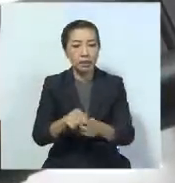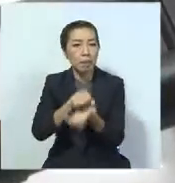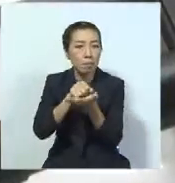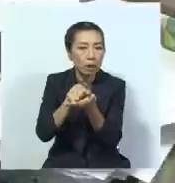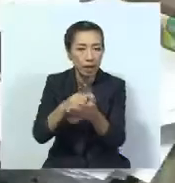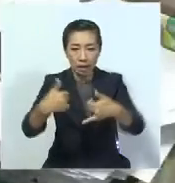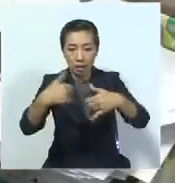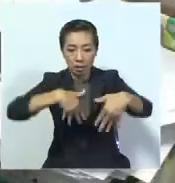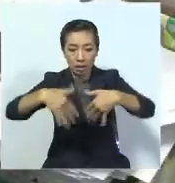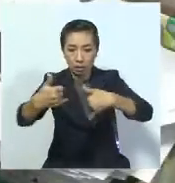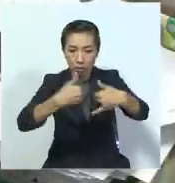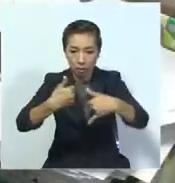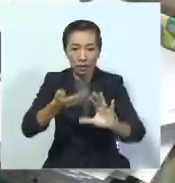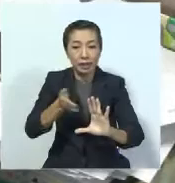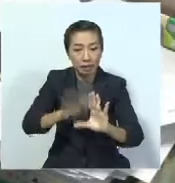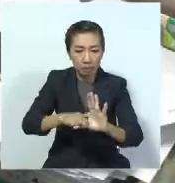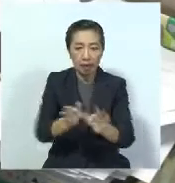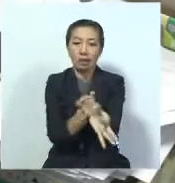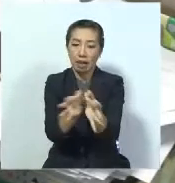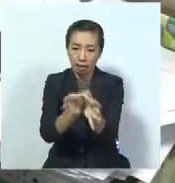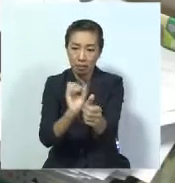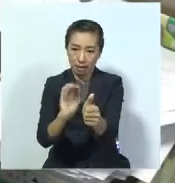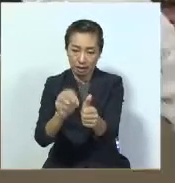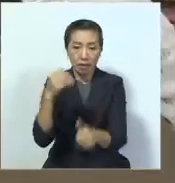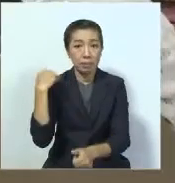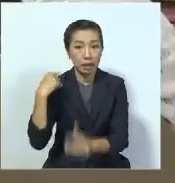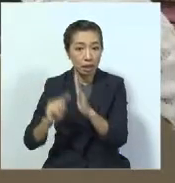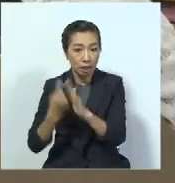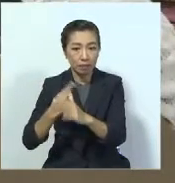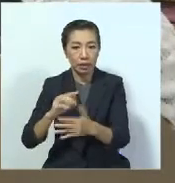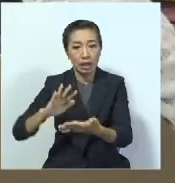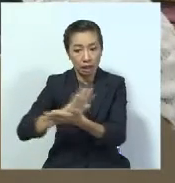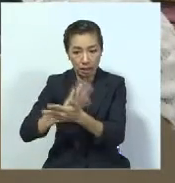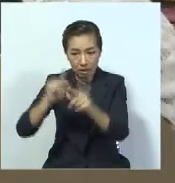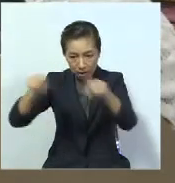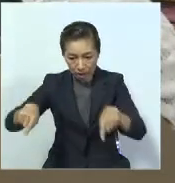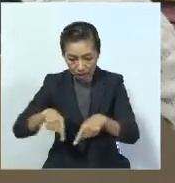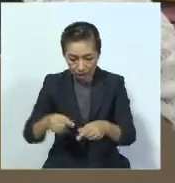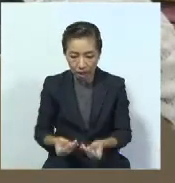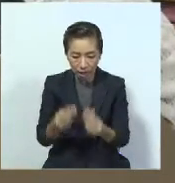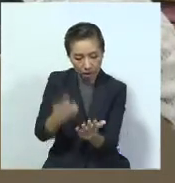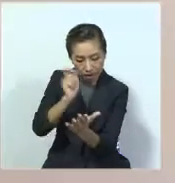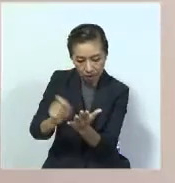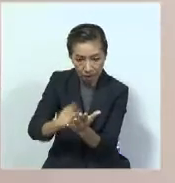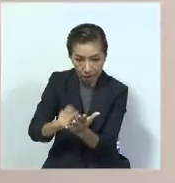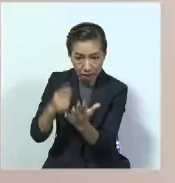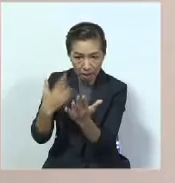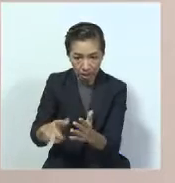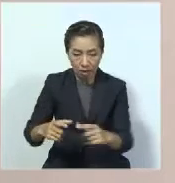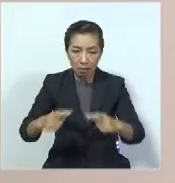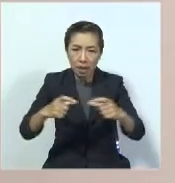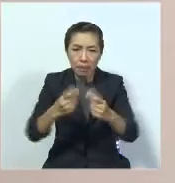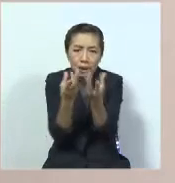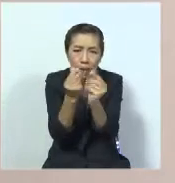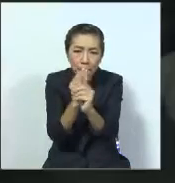อำนวยความสะดวกแล้วก็ให้คำแนะนำในการลงทะเบียนเริ่มจากรับเอกสารกรอกเอกสารให้ครบถ้วนรับบัตรคิวแล้วเจ้